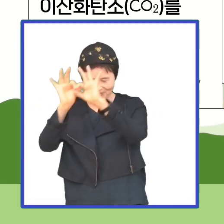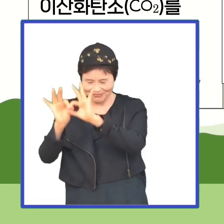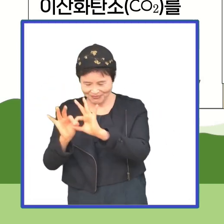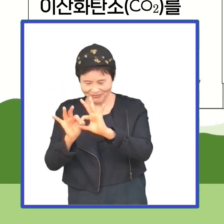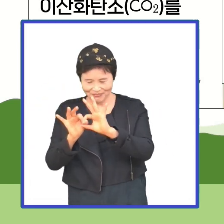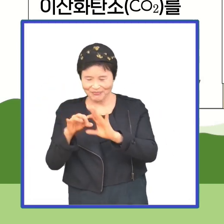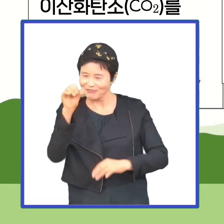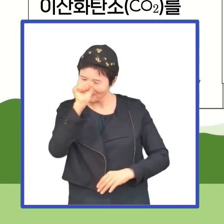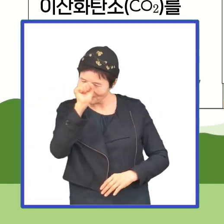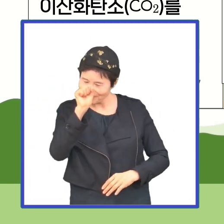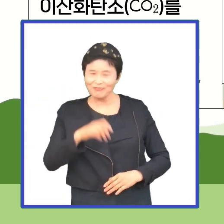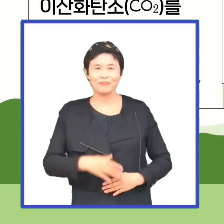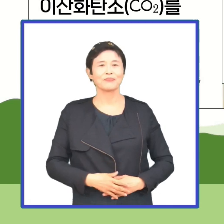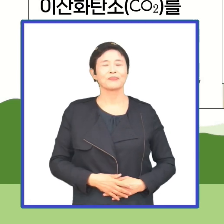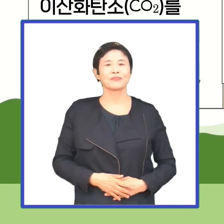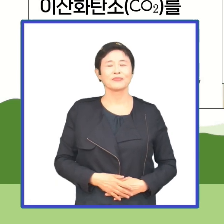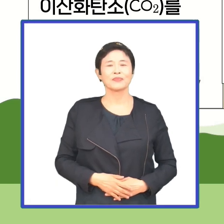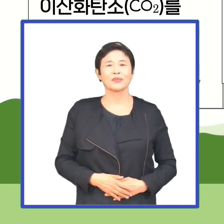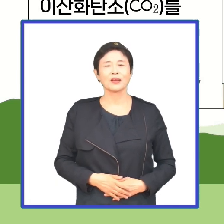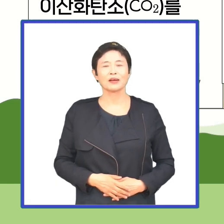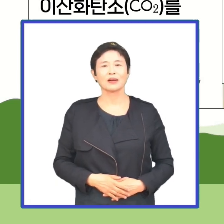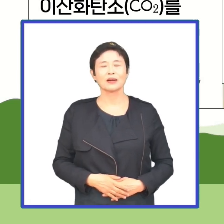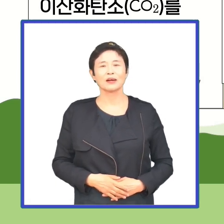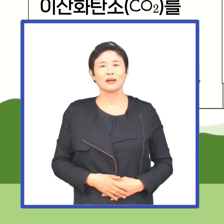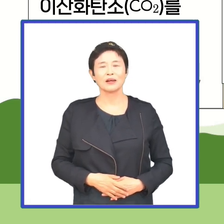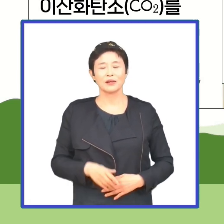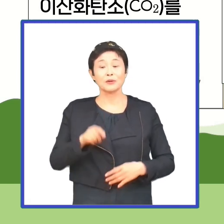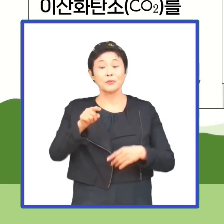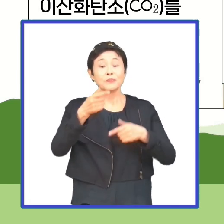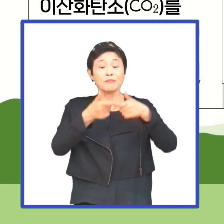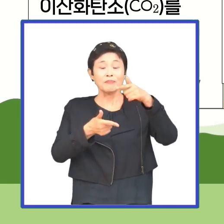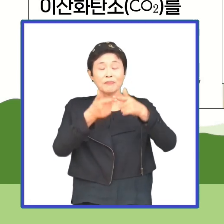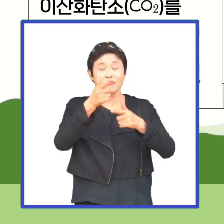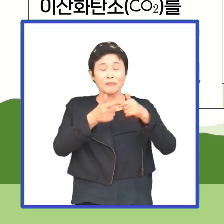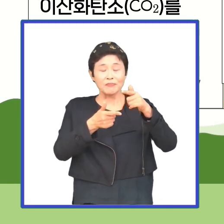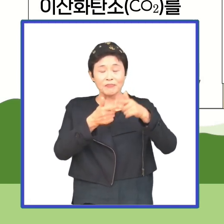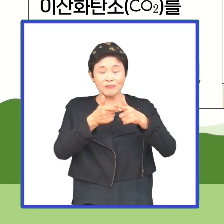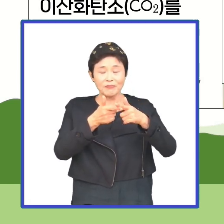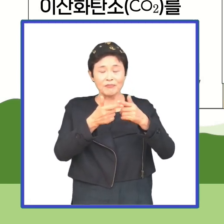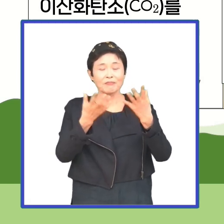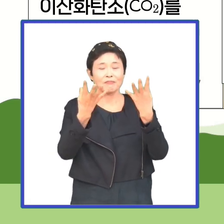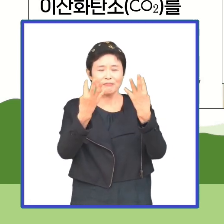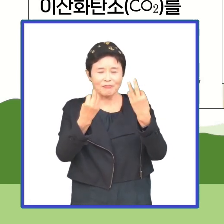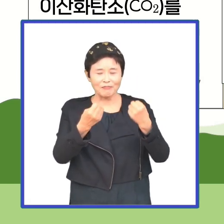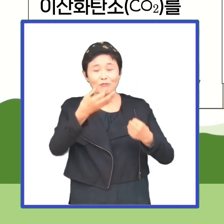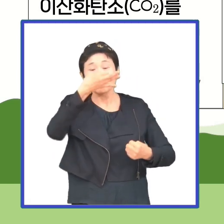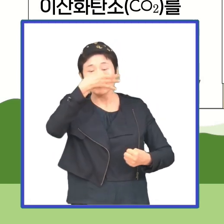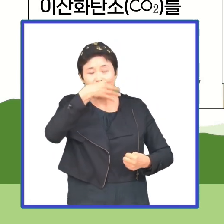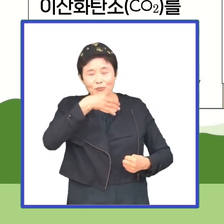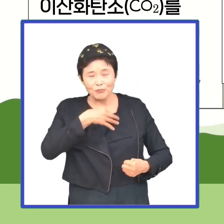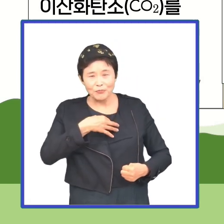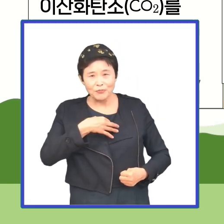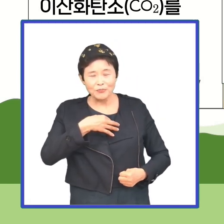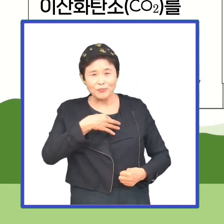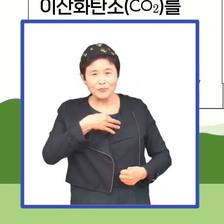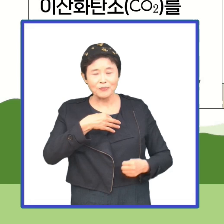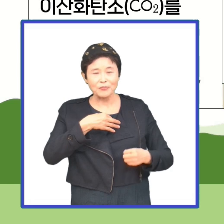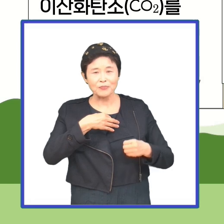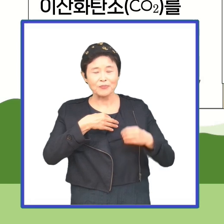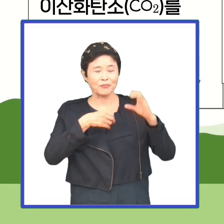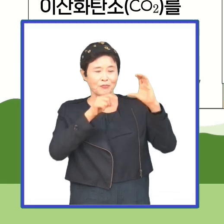있다고 들었습니다. 그런데 이러한 나무, 우리에게 많은 혜택을 주고 탄소